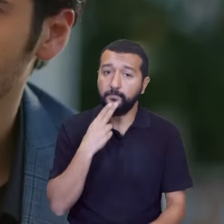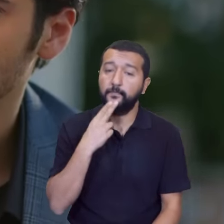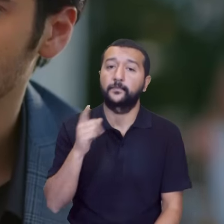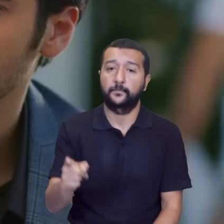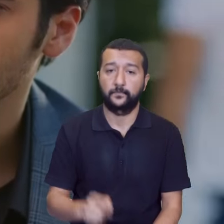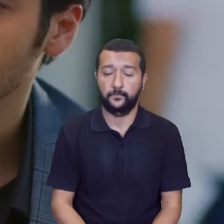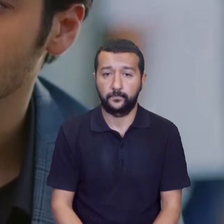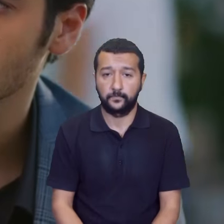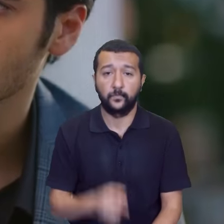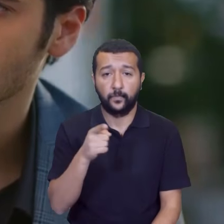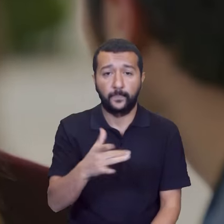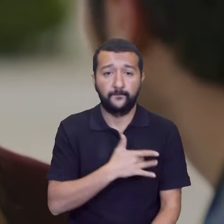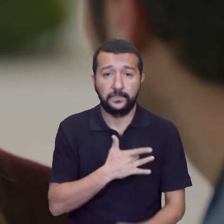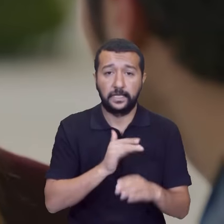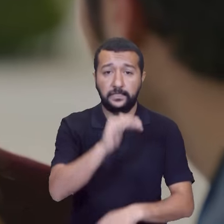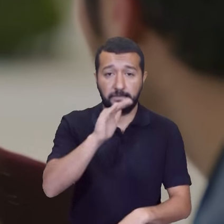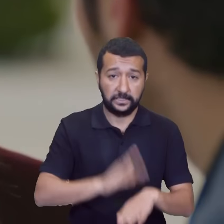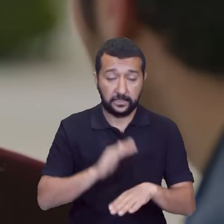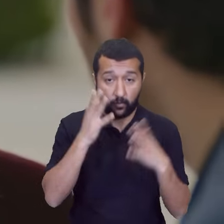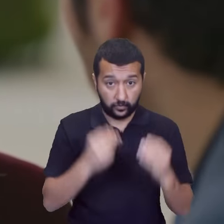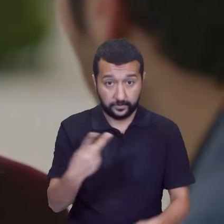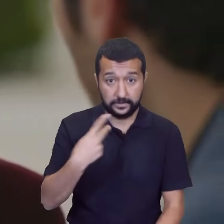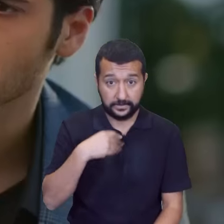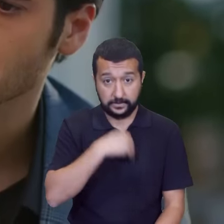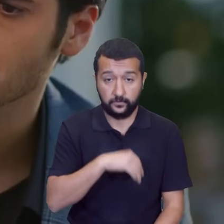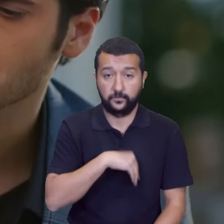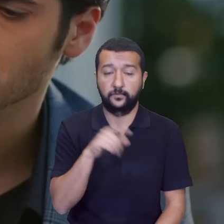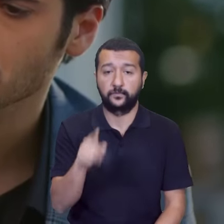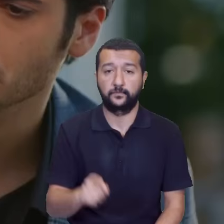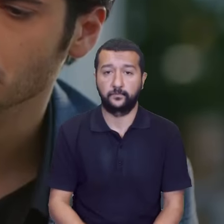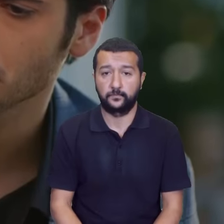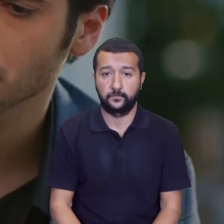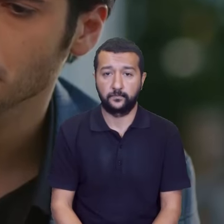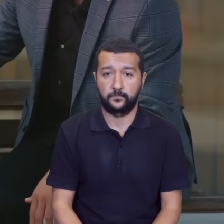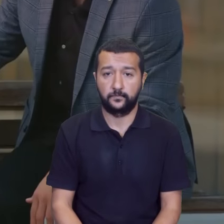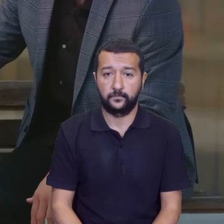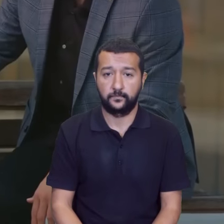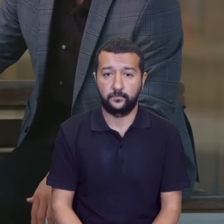kadın. Bu vicdan azabıyla yaşayabilecek miyiz zannediyorsun ha?